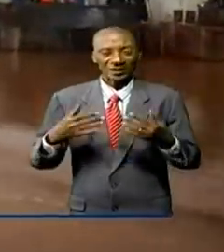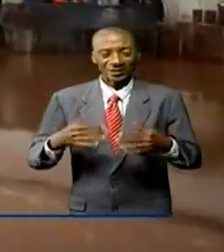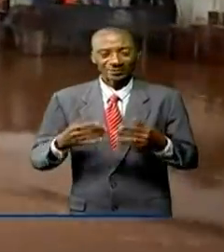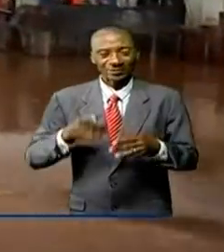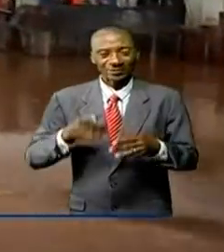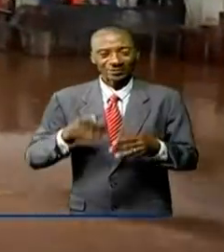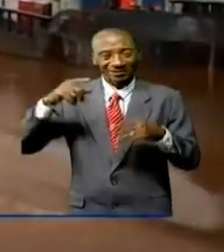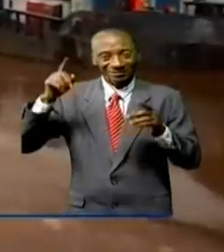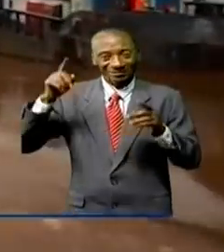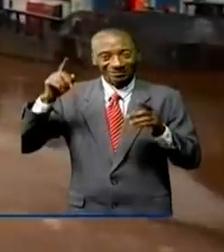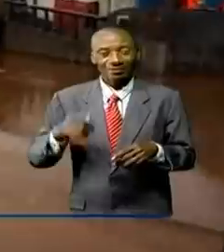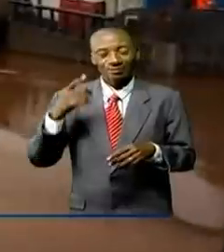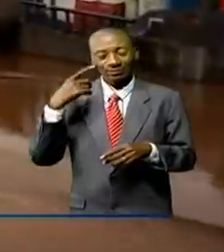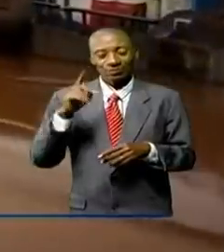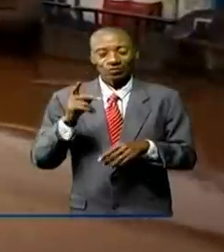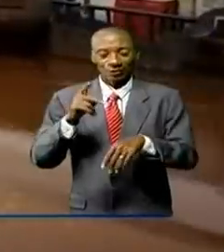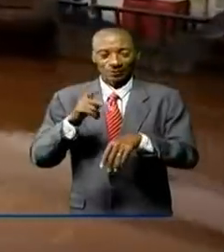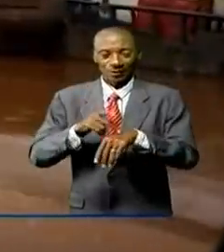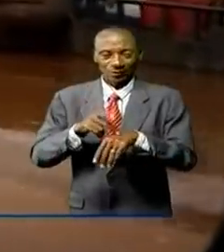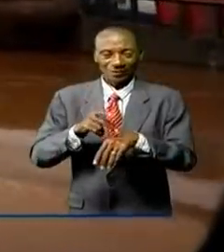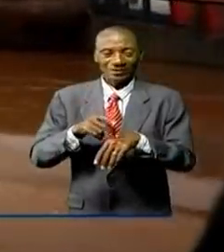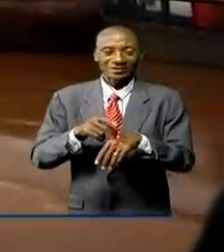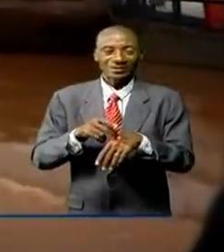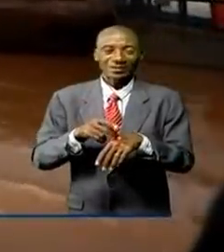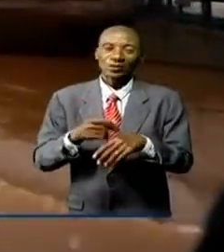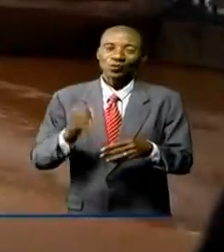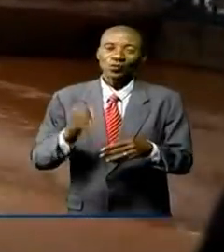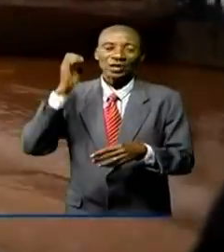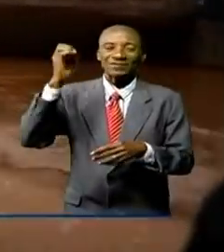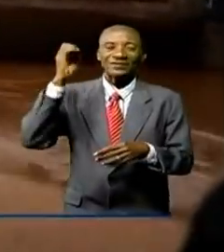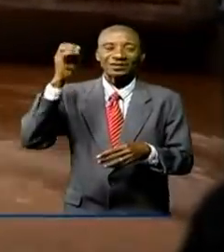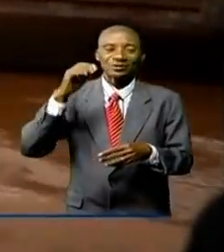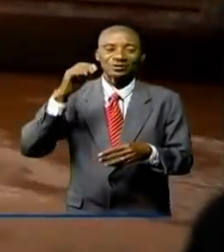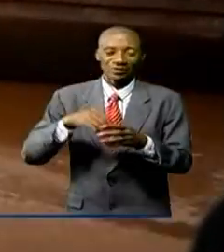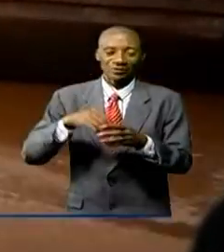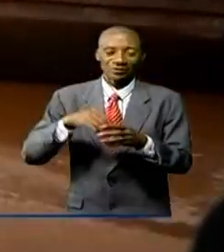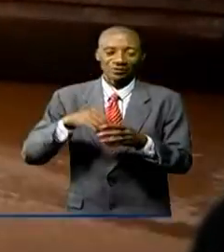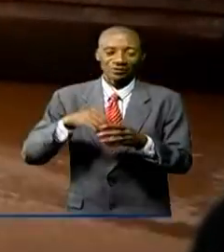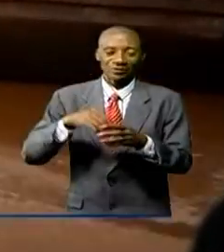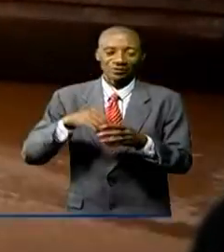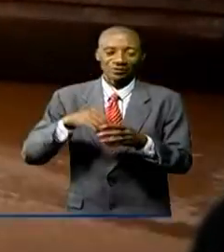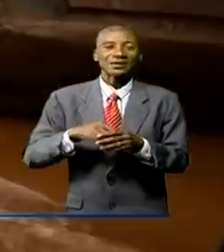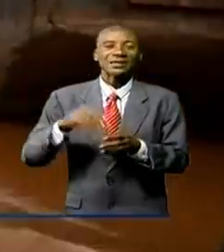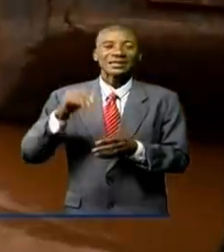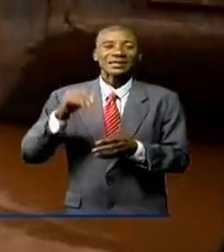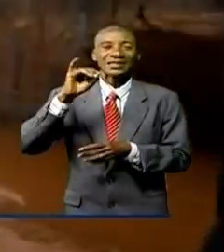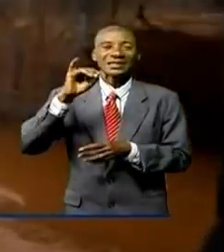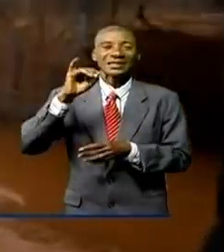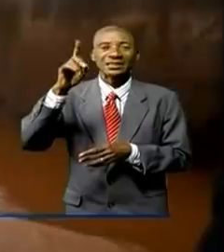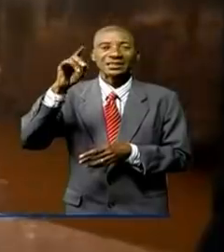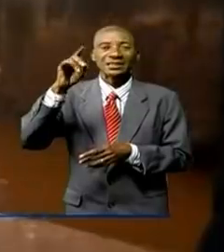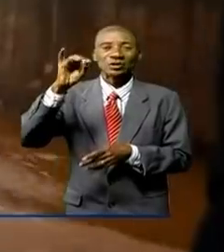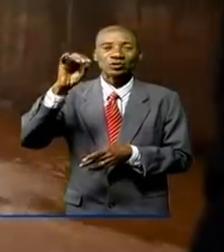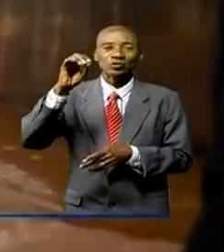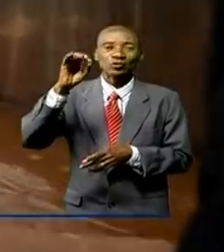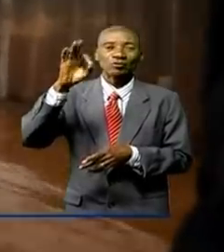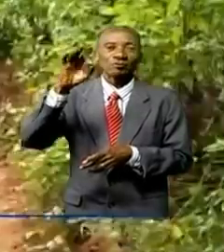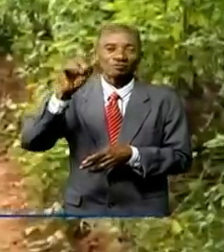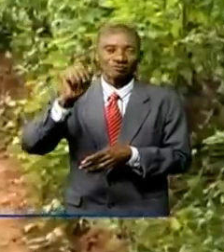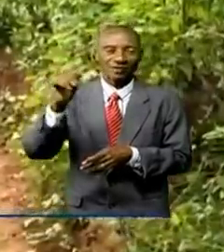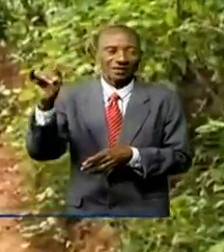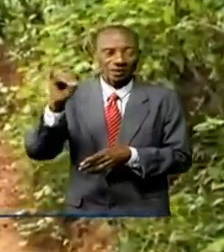une sous-paroisse sous l'administration paroissiale de la paroisse Sainte-Thérèse de l'Enfant Jésus de Dibaya dans le doyenné